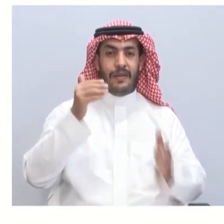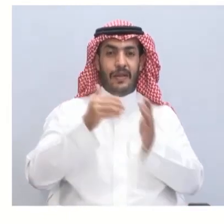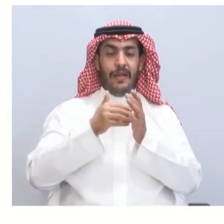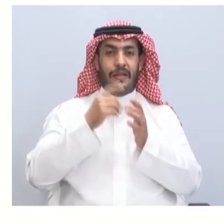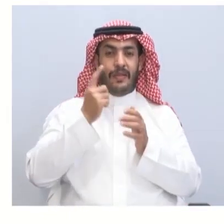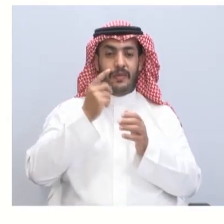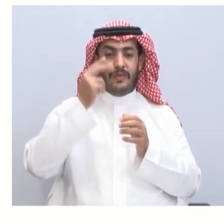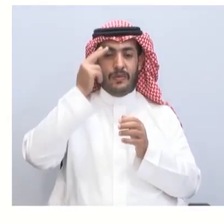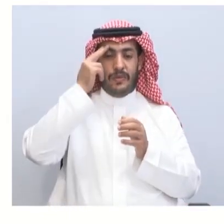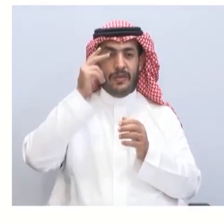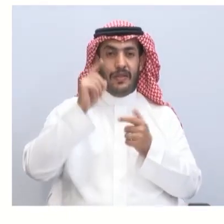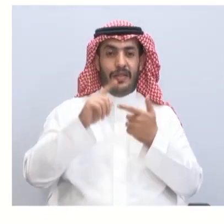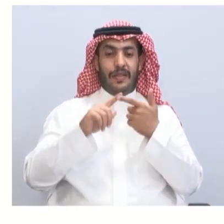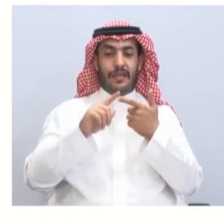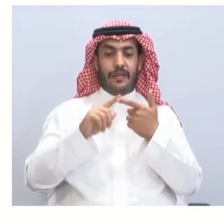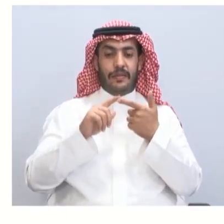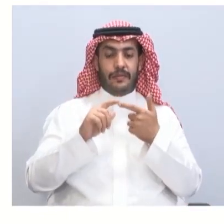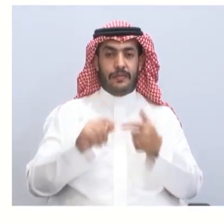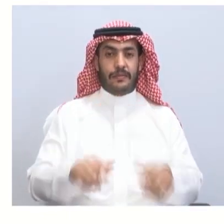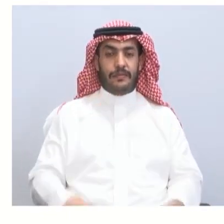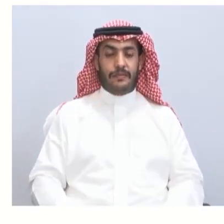الدوله السعوديه